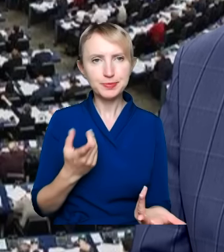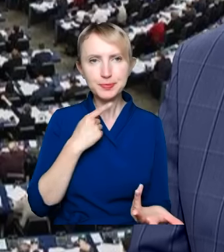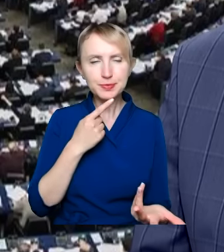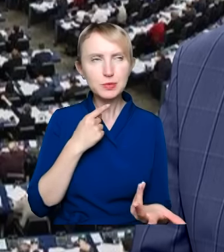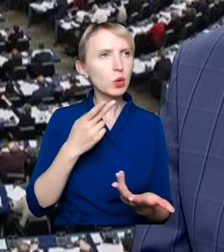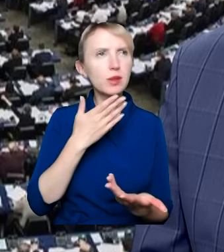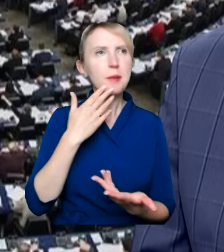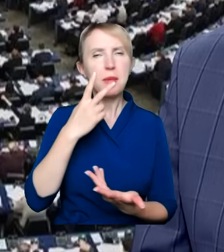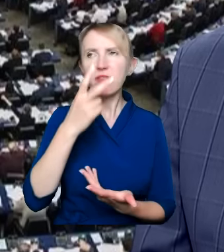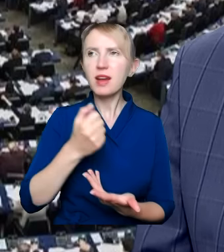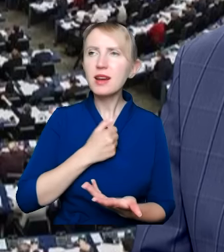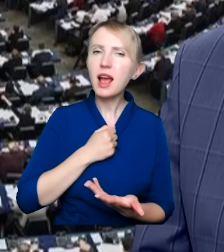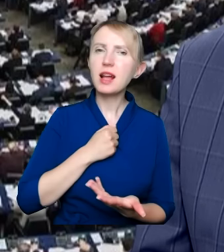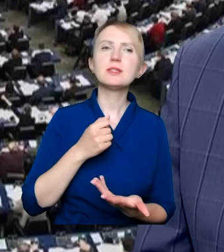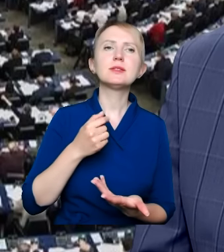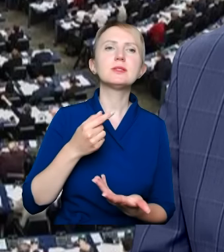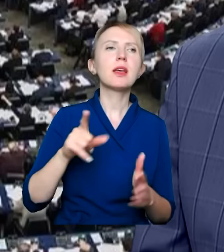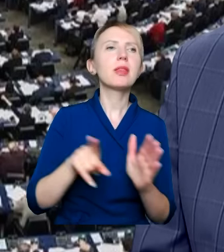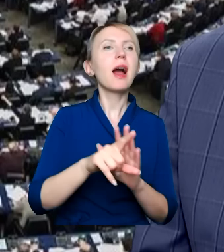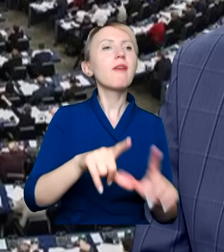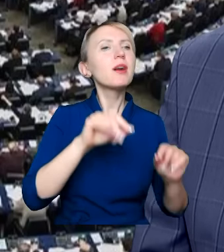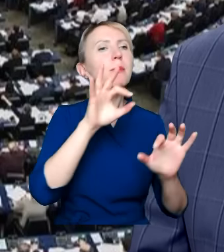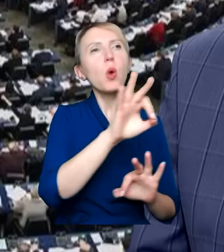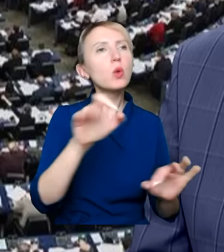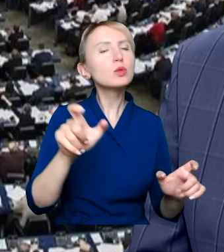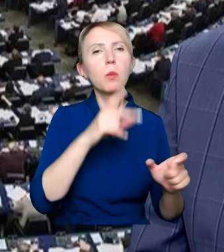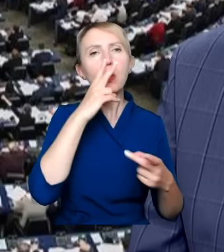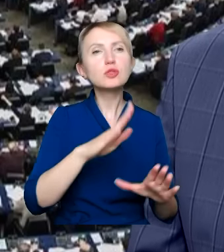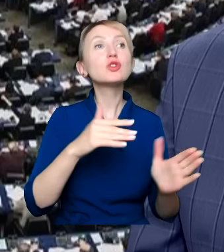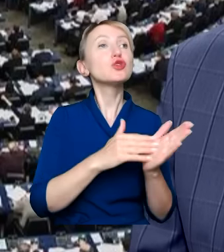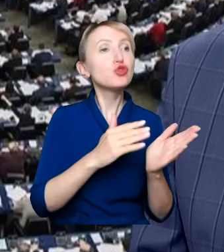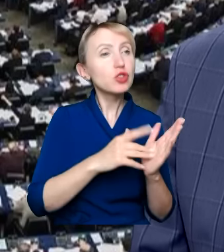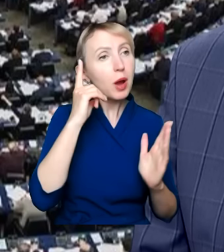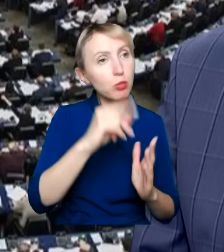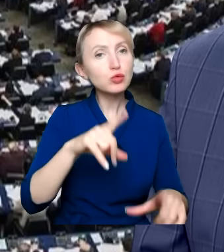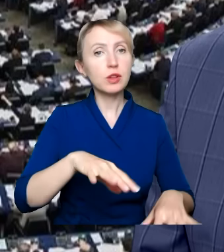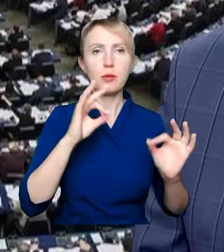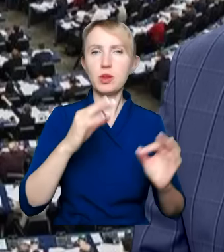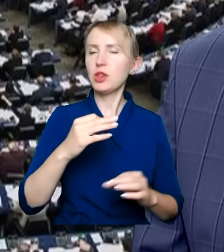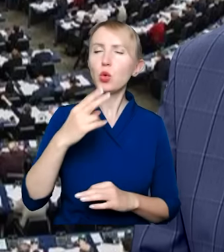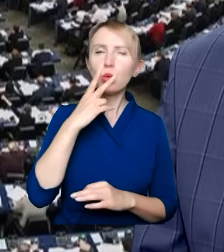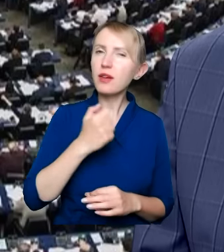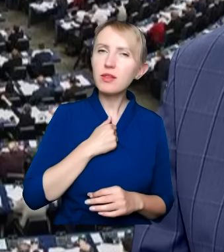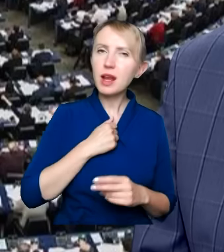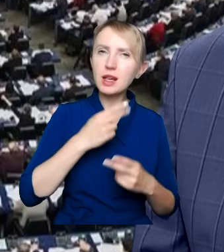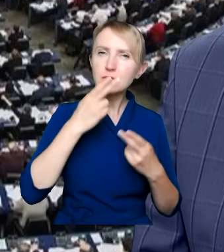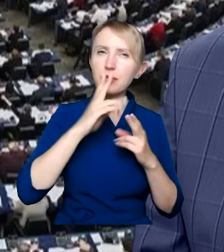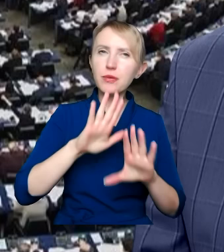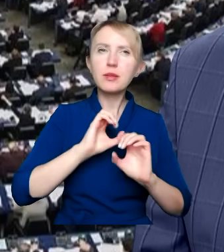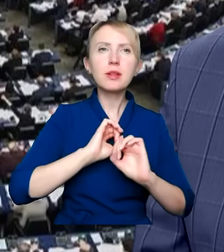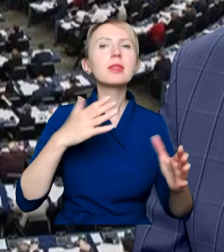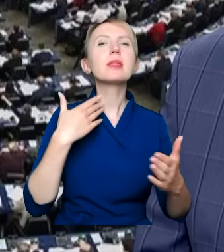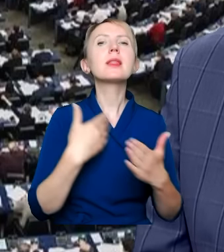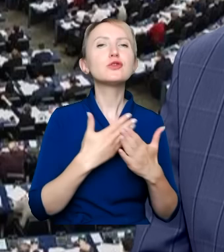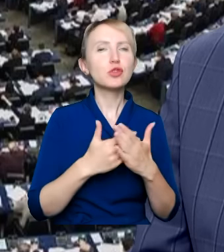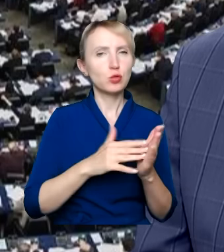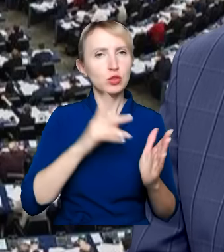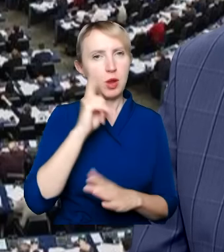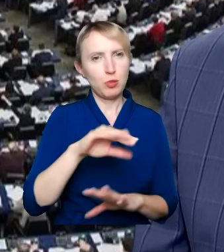mówiła swoim wyborcom że należy pójść i niezbyt wyraźnie nie wyjaśniała Z jakiego powodu należy pójść na te